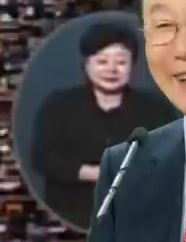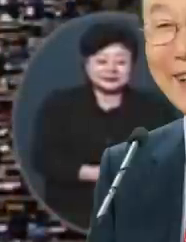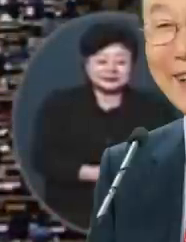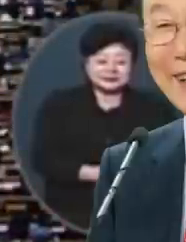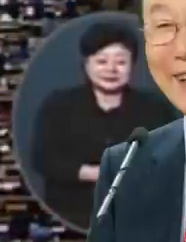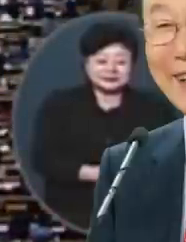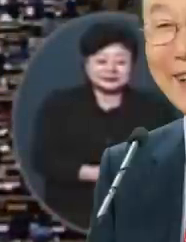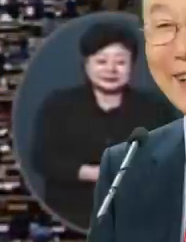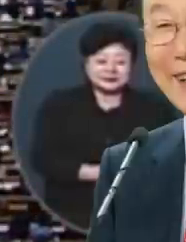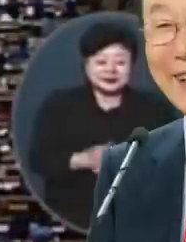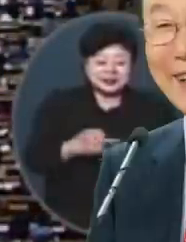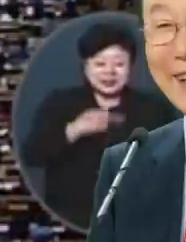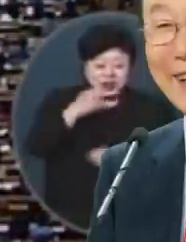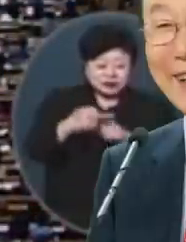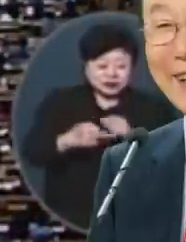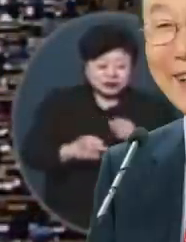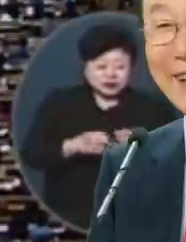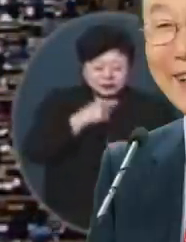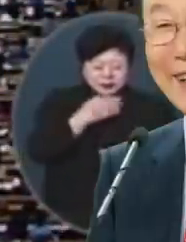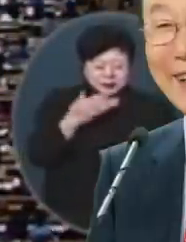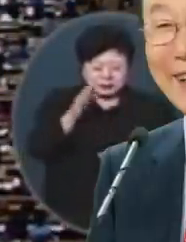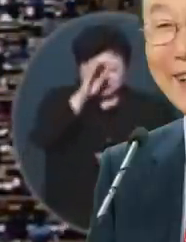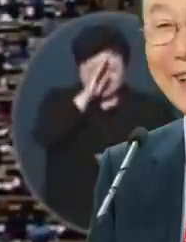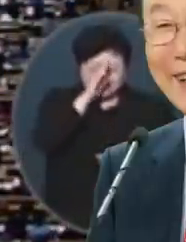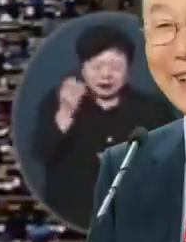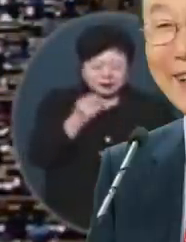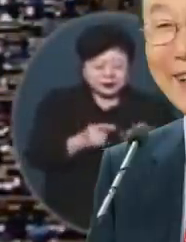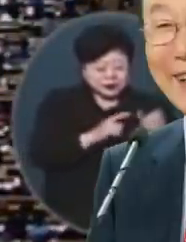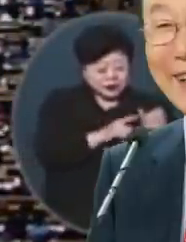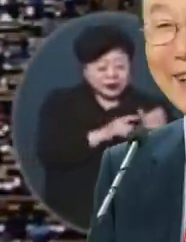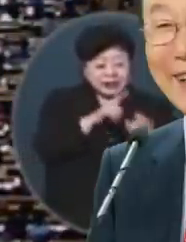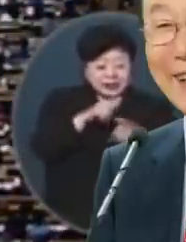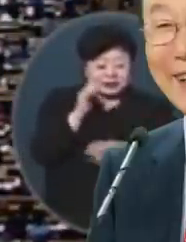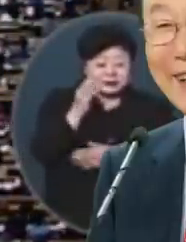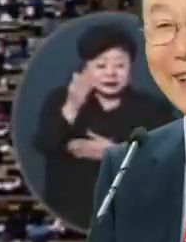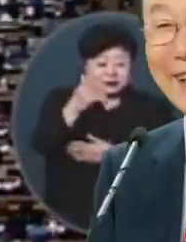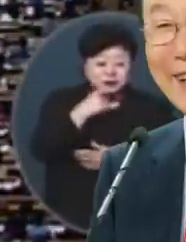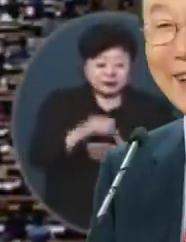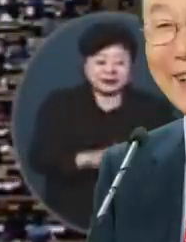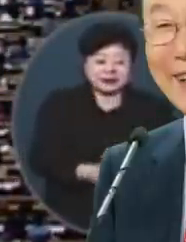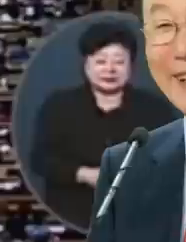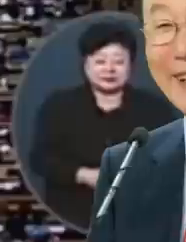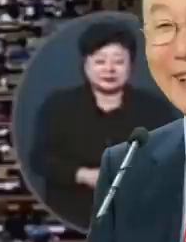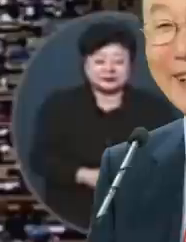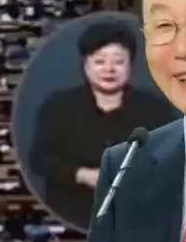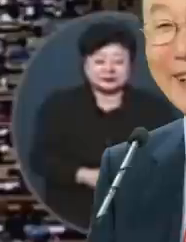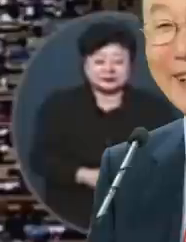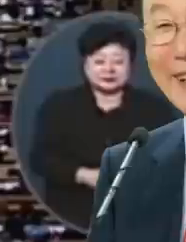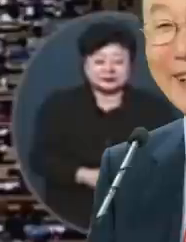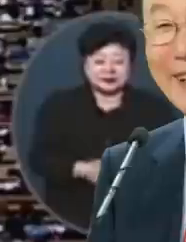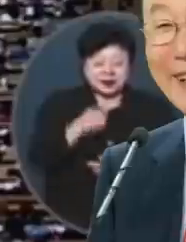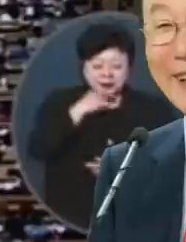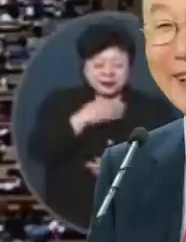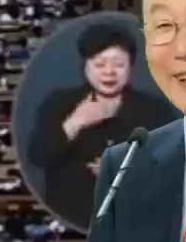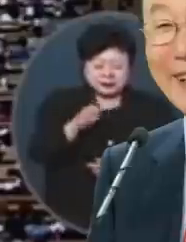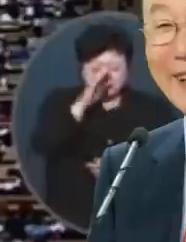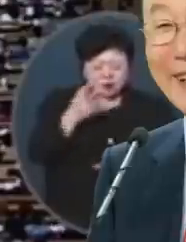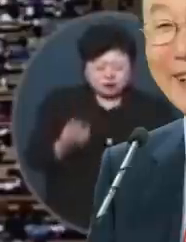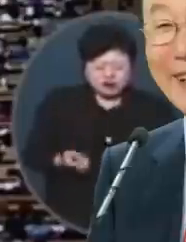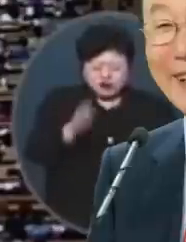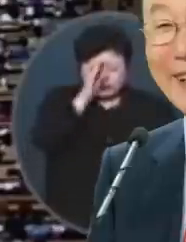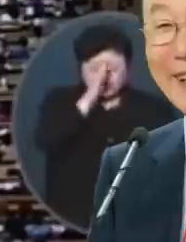열두 해를 혈루증 앓은 여인에 관해서 말씀을 전하겠습니다. 혈루증은